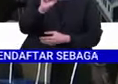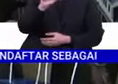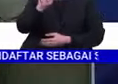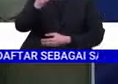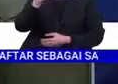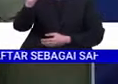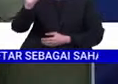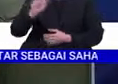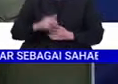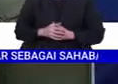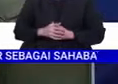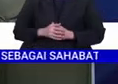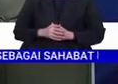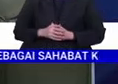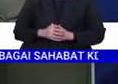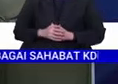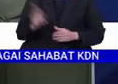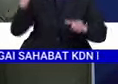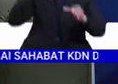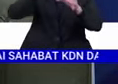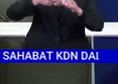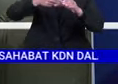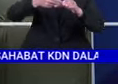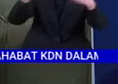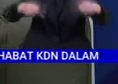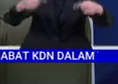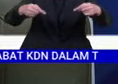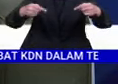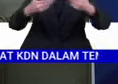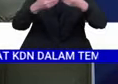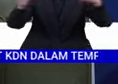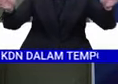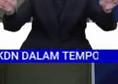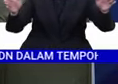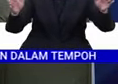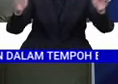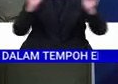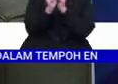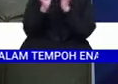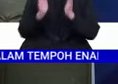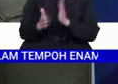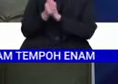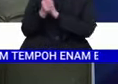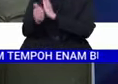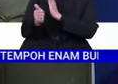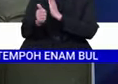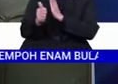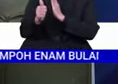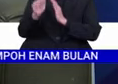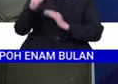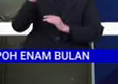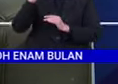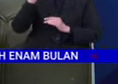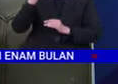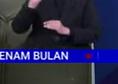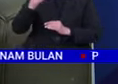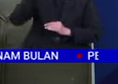Hai pernyataan kejohanan ini terbukq kepada atlet-atlet pembangunan ^ utama program gold Joko